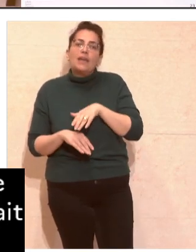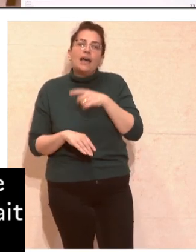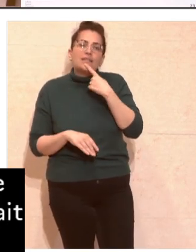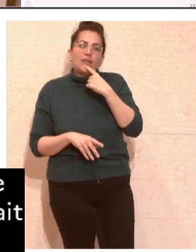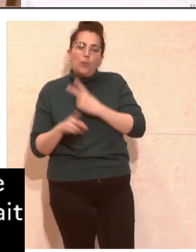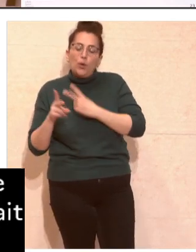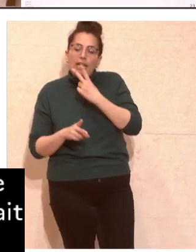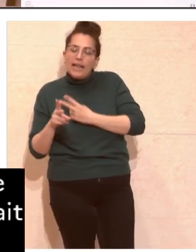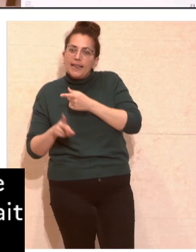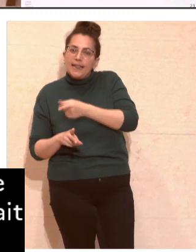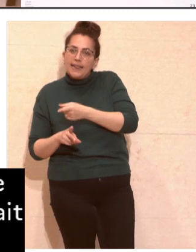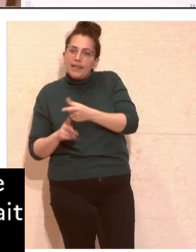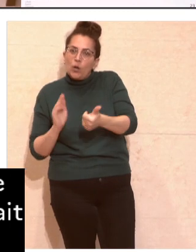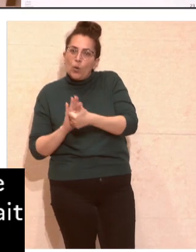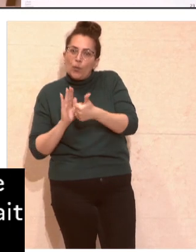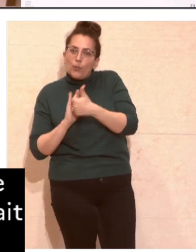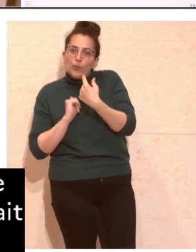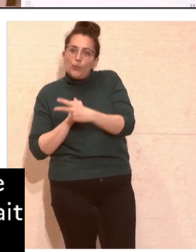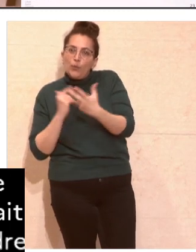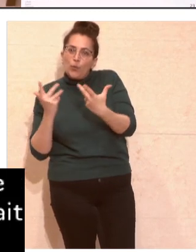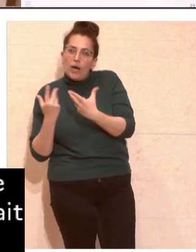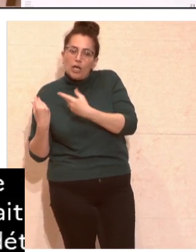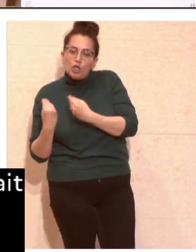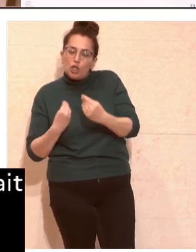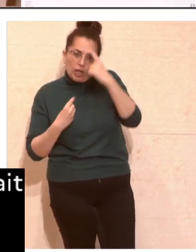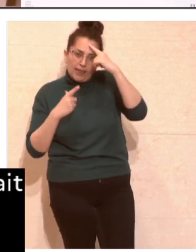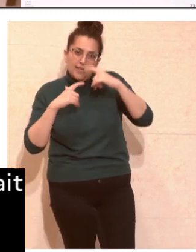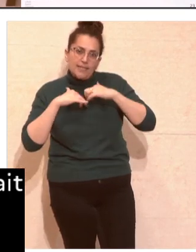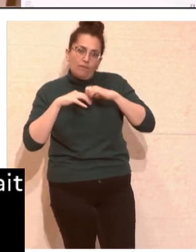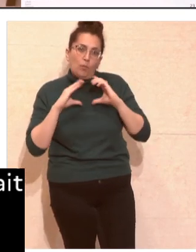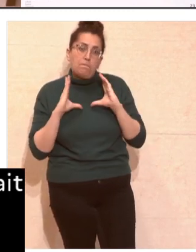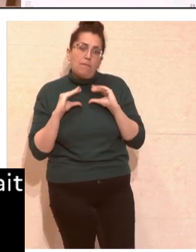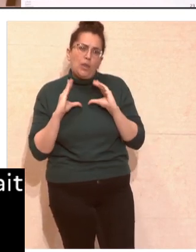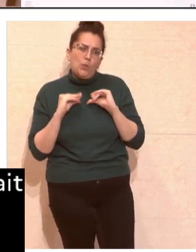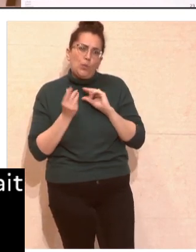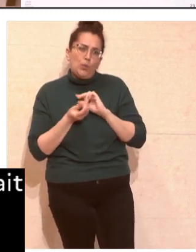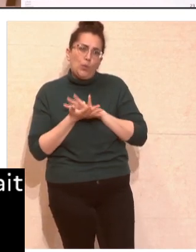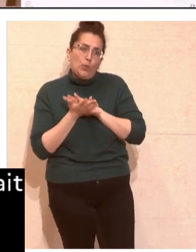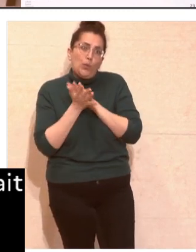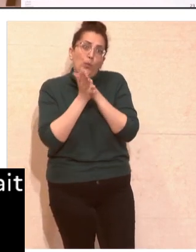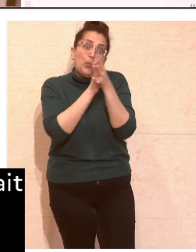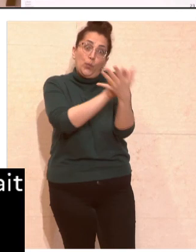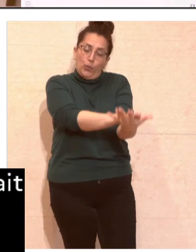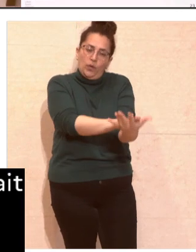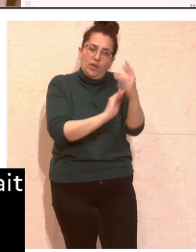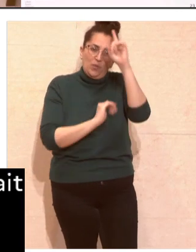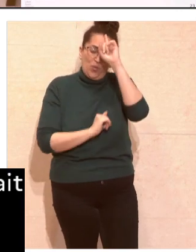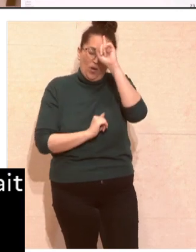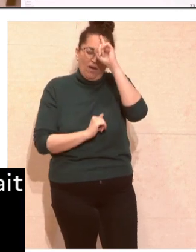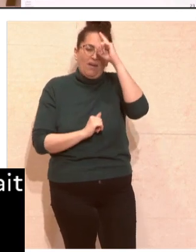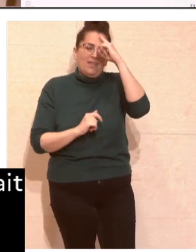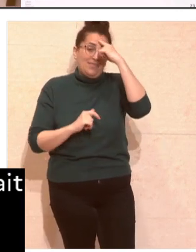rôle déterminant dans la maturation cérébrale en lien avec ce que le cerveau,